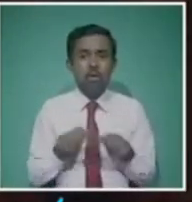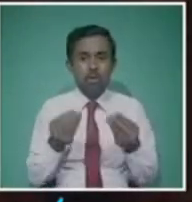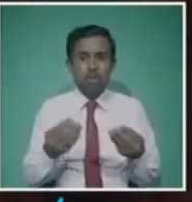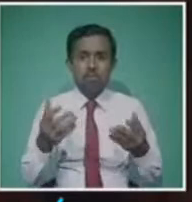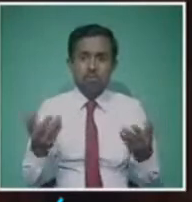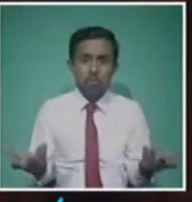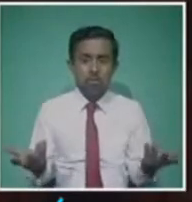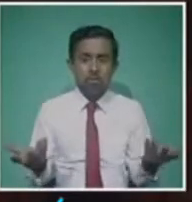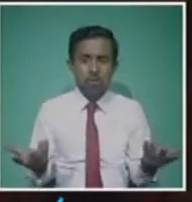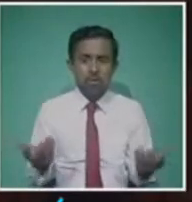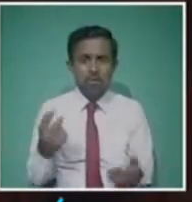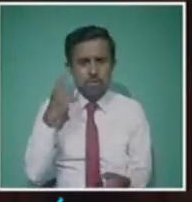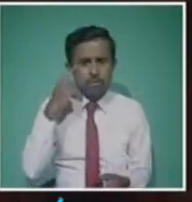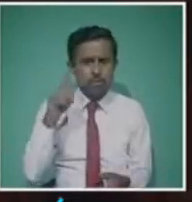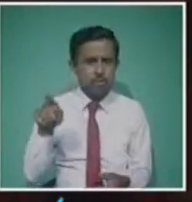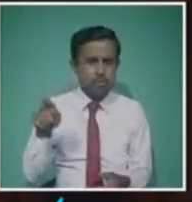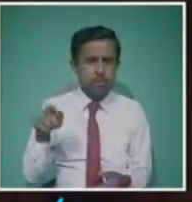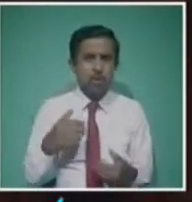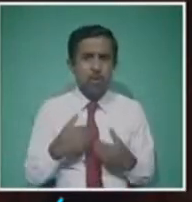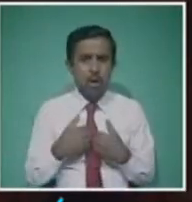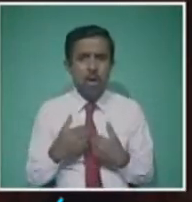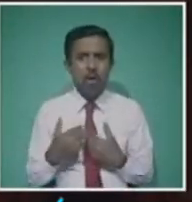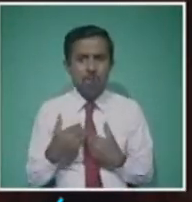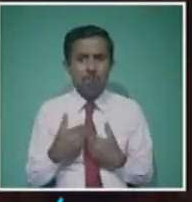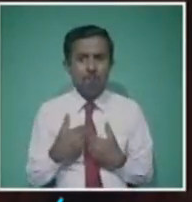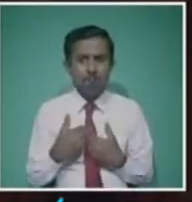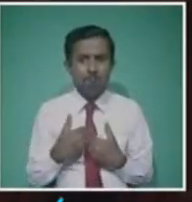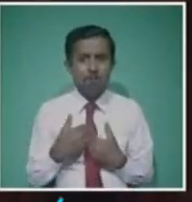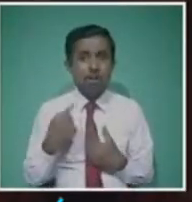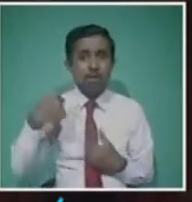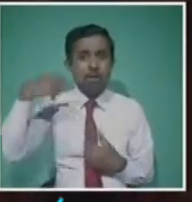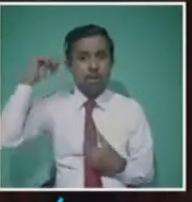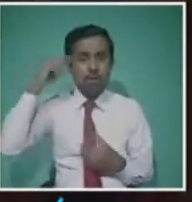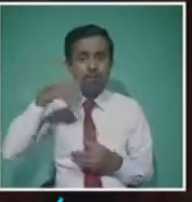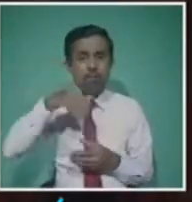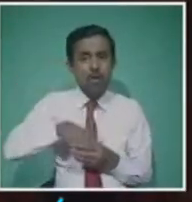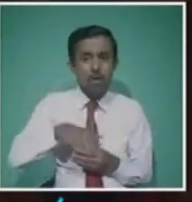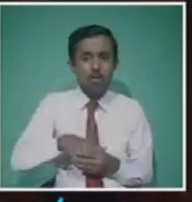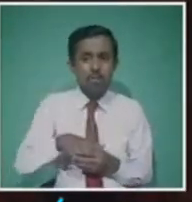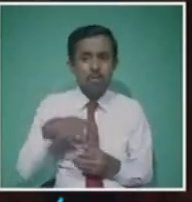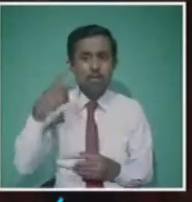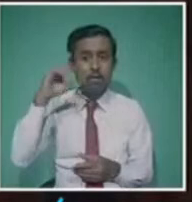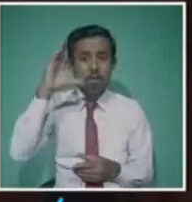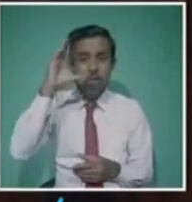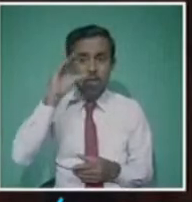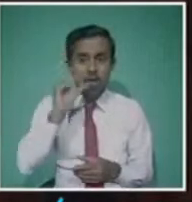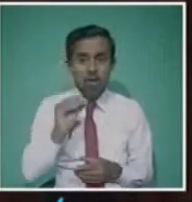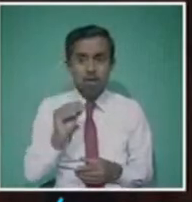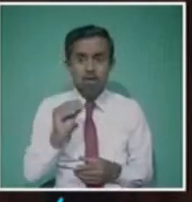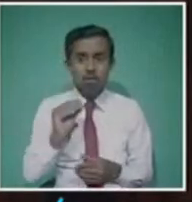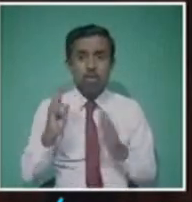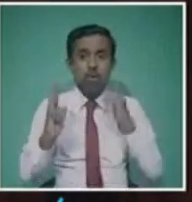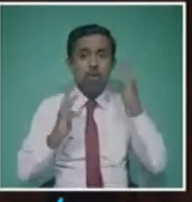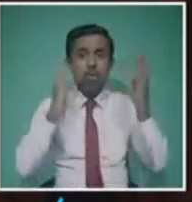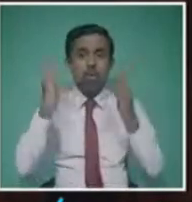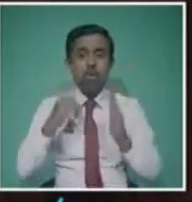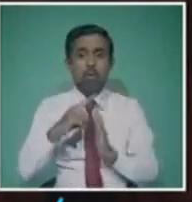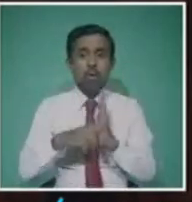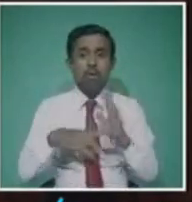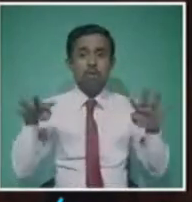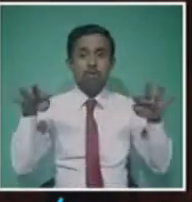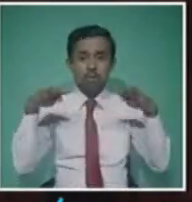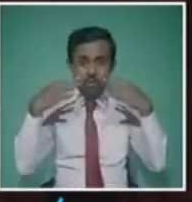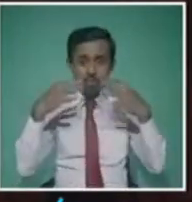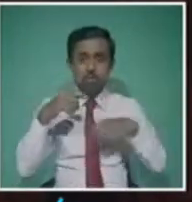කියන කාරණාව සැක සංකා අප වෙත පහළ වෙමින් තියෙනවා. ඊයේ මේ සිදුවීම මෙතන සිද්ධ වෙනකොට ඊයේ රාත්‍රියේ මේ ලෝකෙම අපේ රට දිහා බලාගෙන